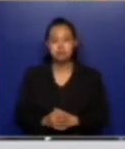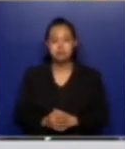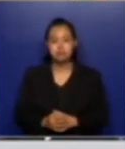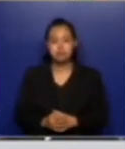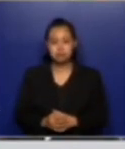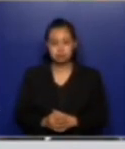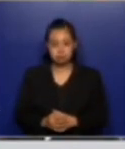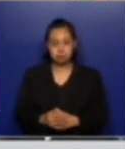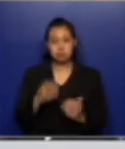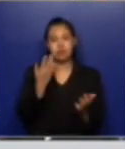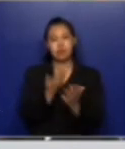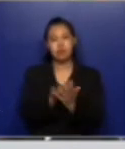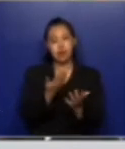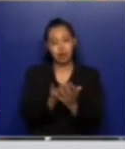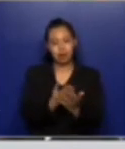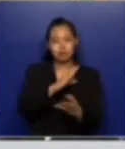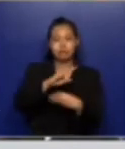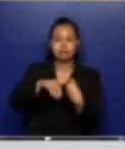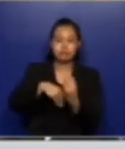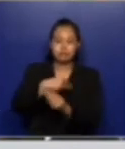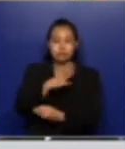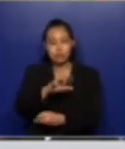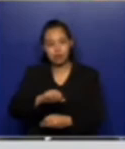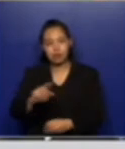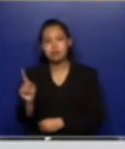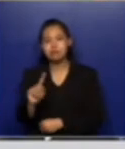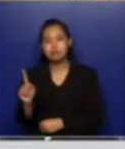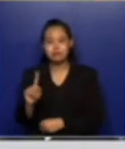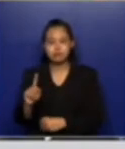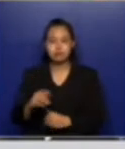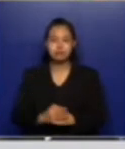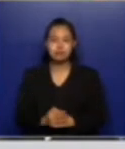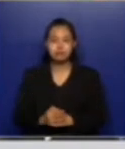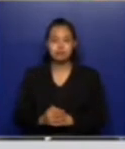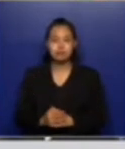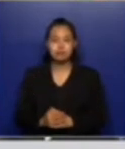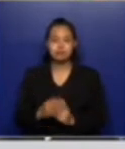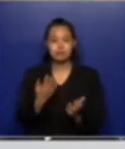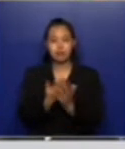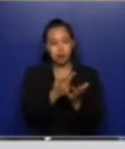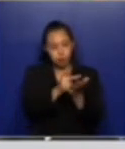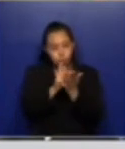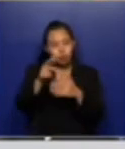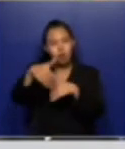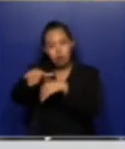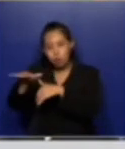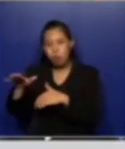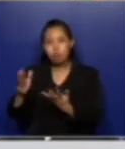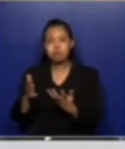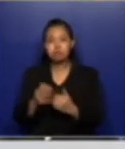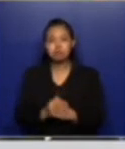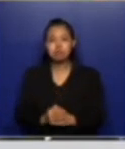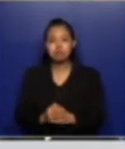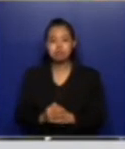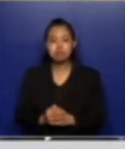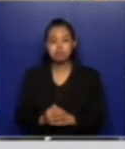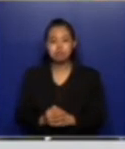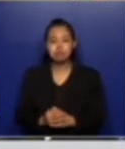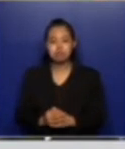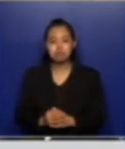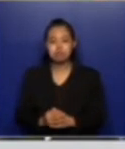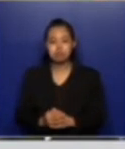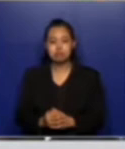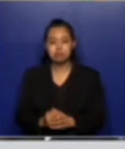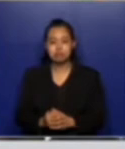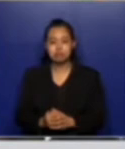แล้วจะนำเงินที่ไหนมาหมุนเวียนเขาก็ต้องไปกู้เงินนอกระบบสิครับท่านประธานแล้วท่าน